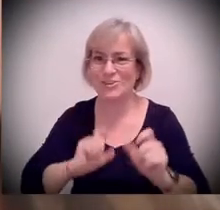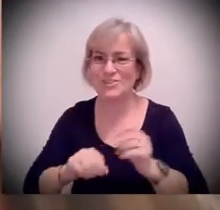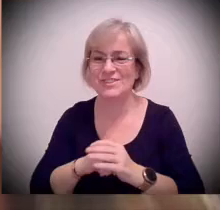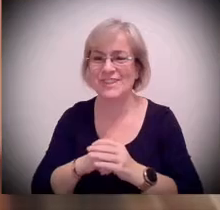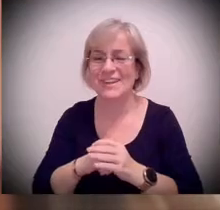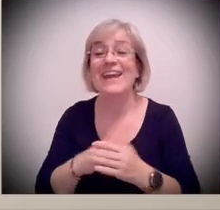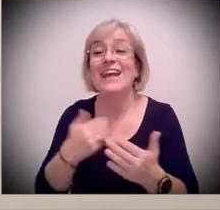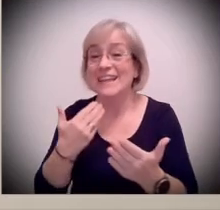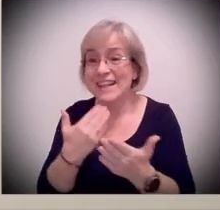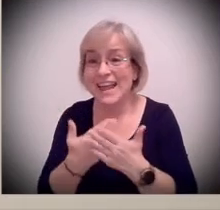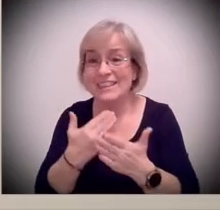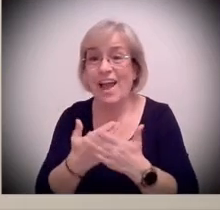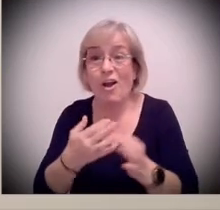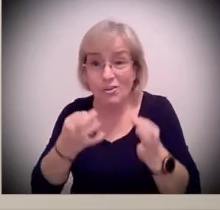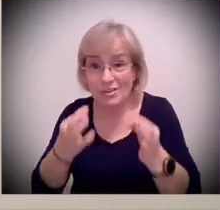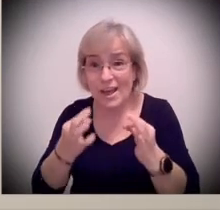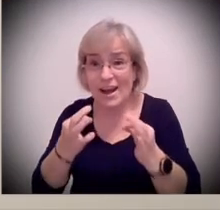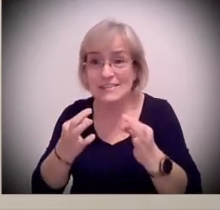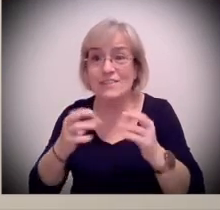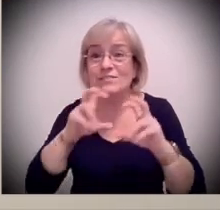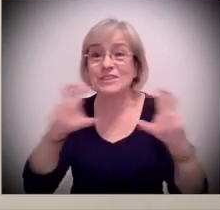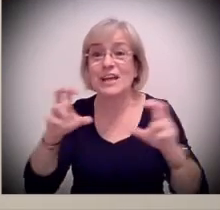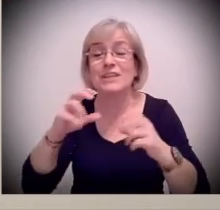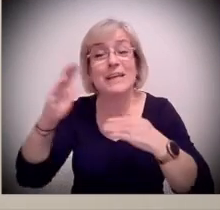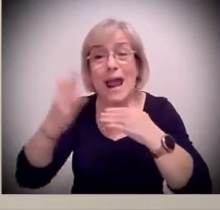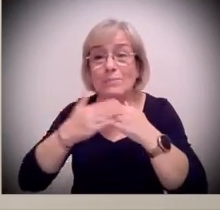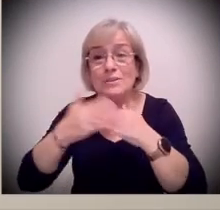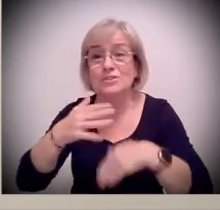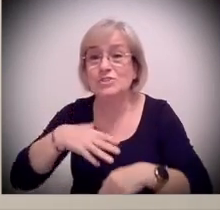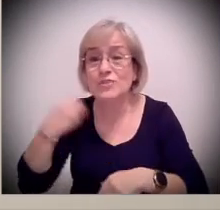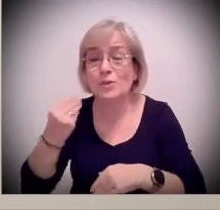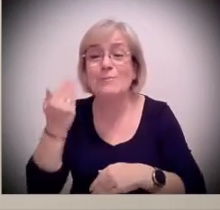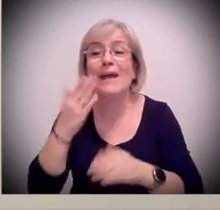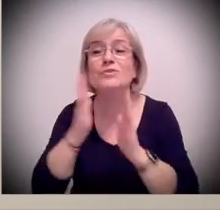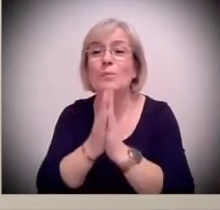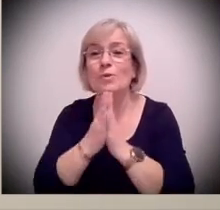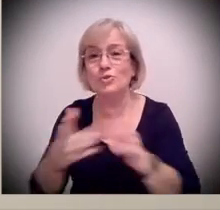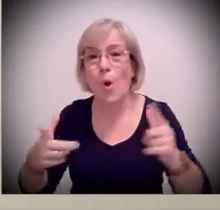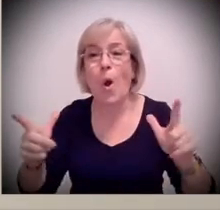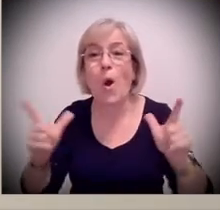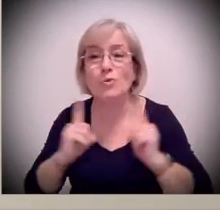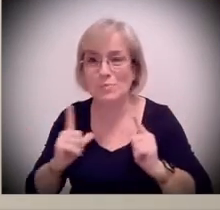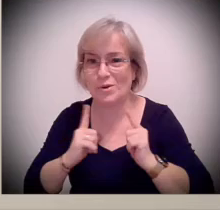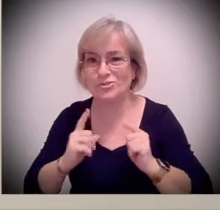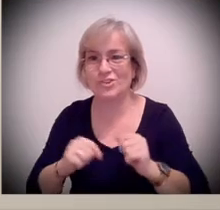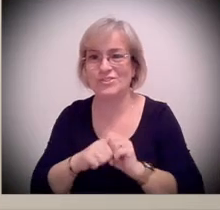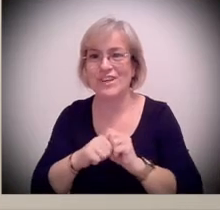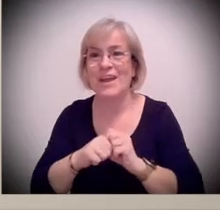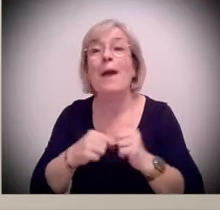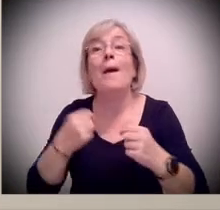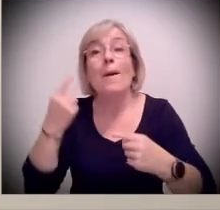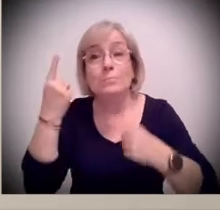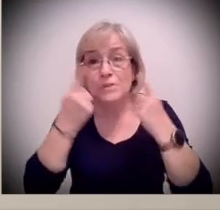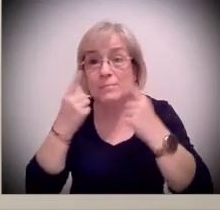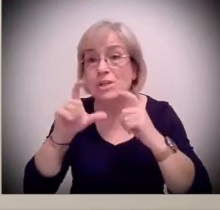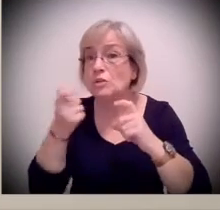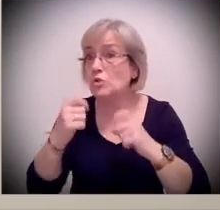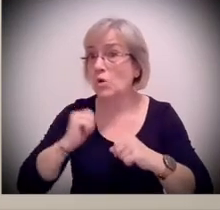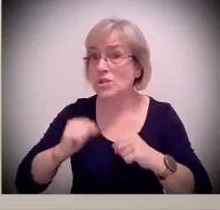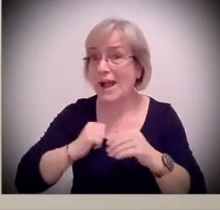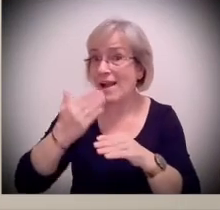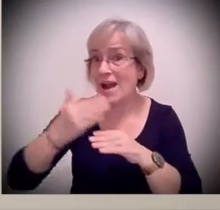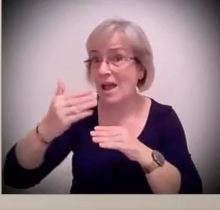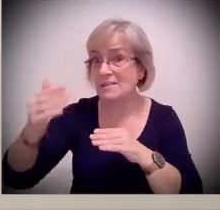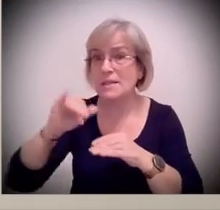do radości. Dlatego teraz, podczas nadchodzących świąt, odpocznijcie, przemyślcie, co